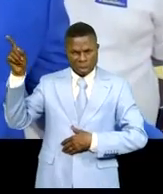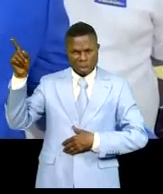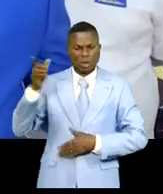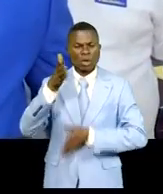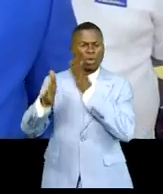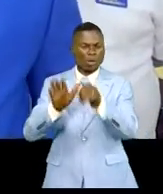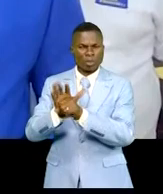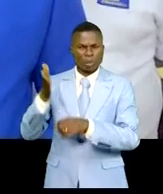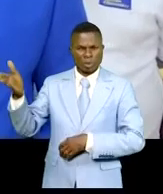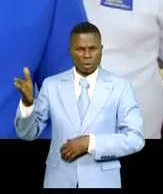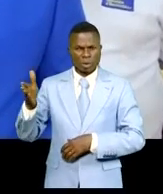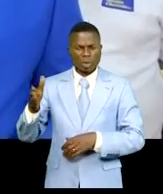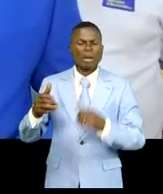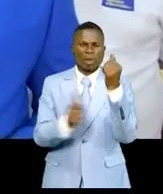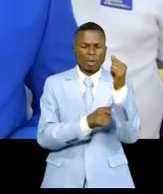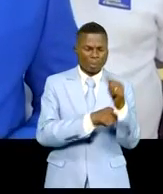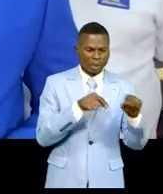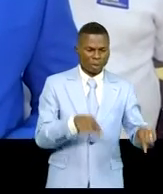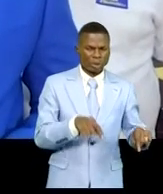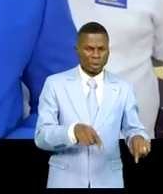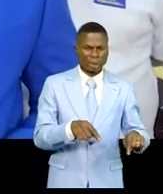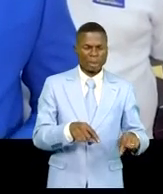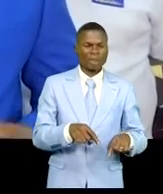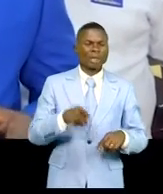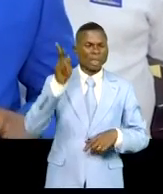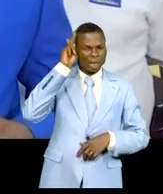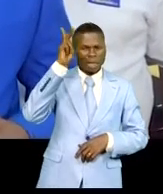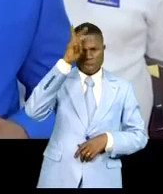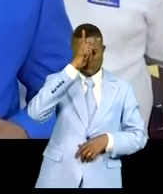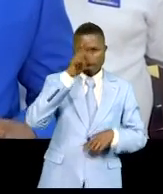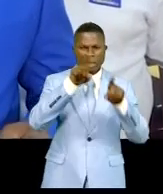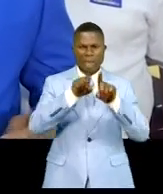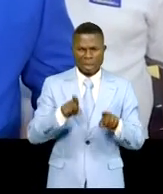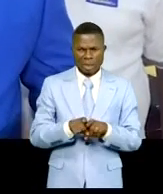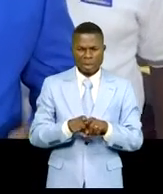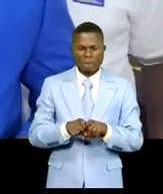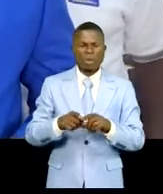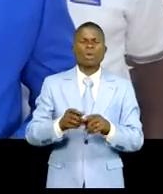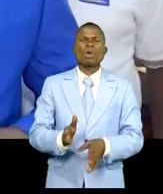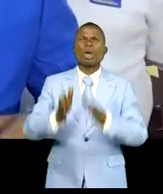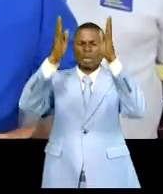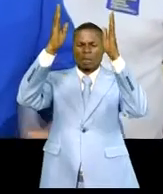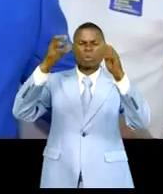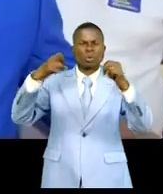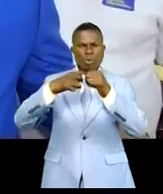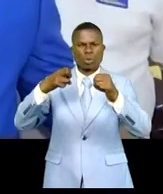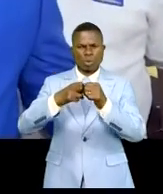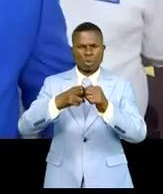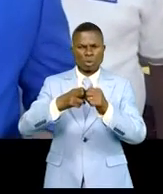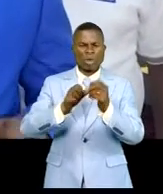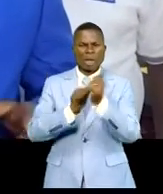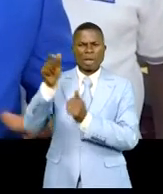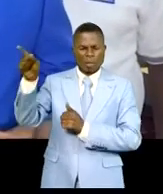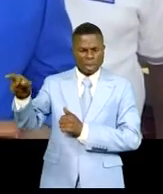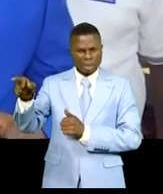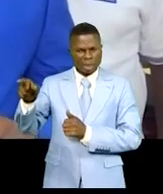acheteurs, et les acheteurs qu'il y a ici au Katanga. Même il y a des petits fours, nous savons, il y a des petits fours par-ci par-là que nous sommes en